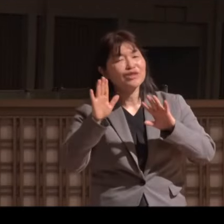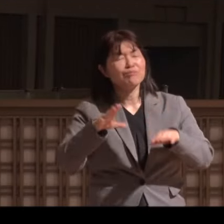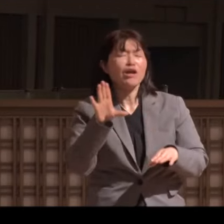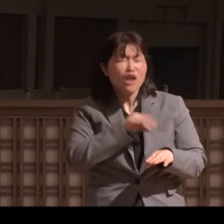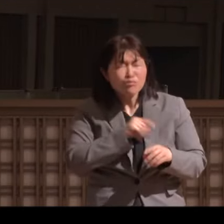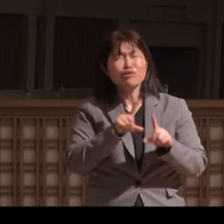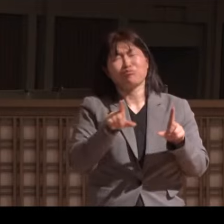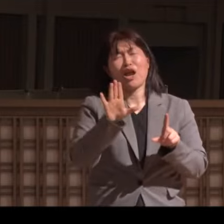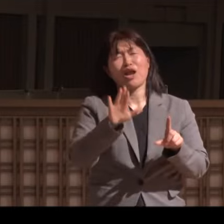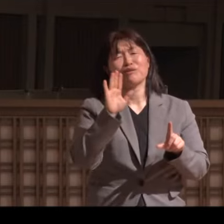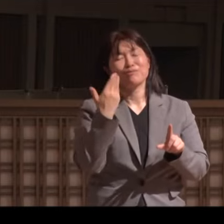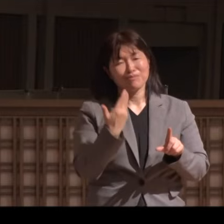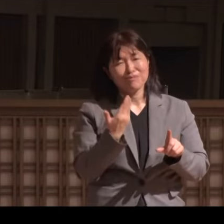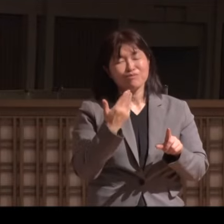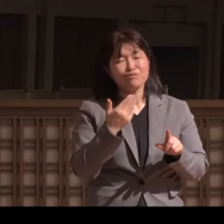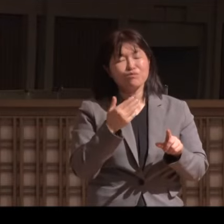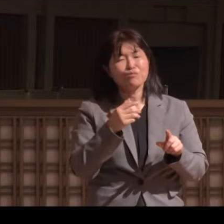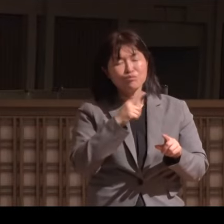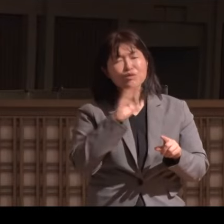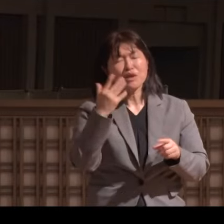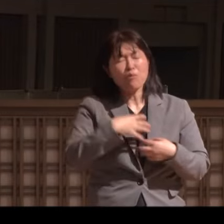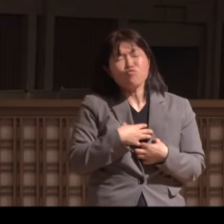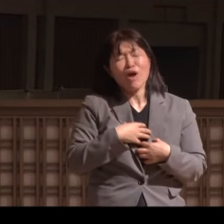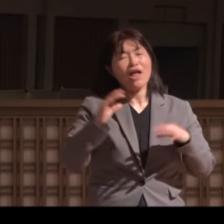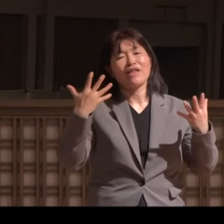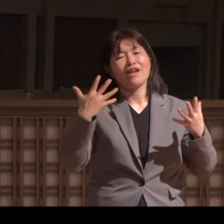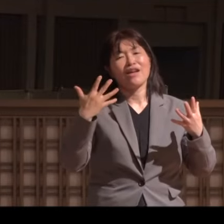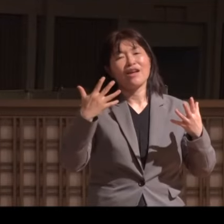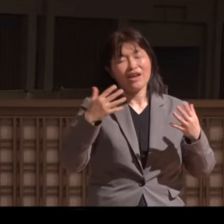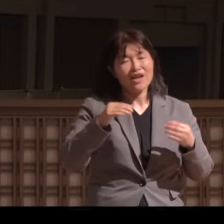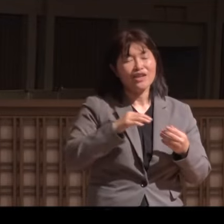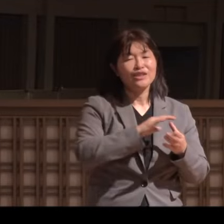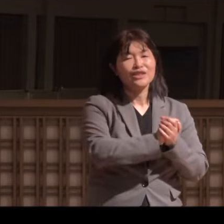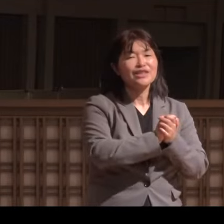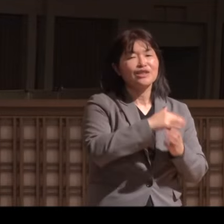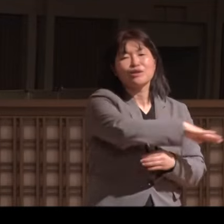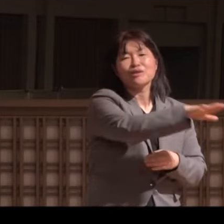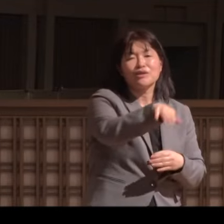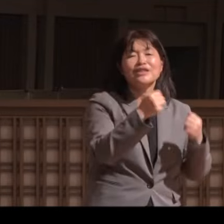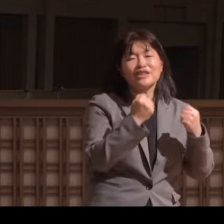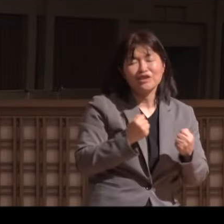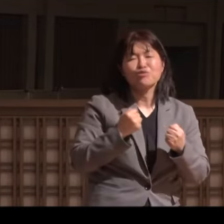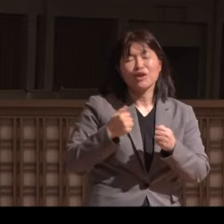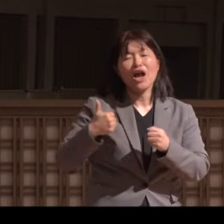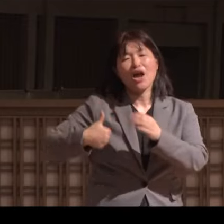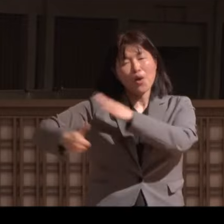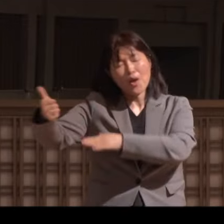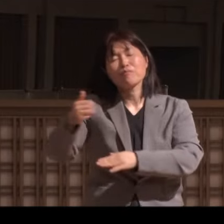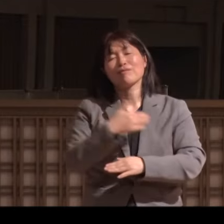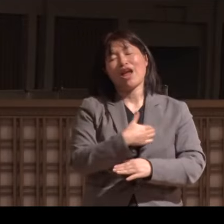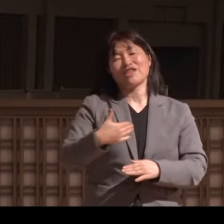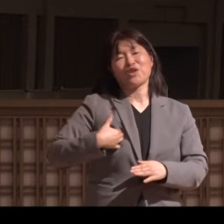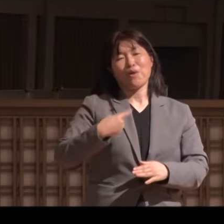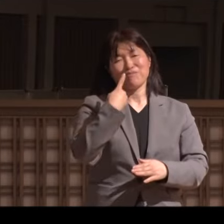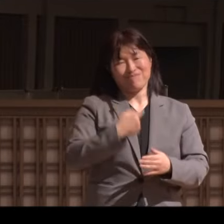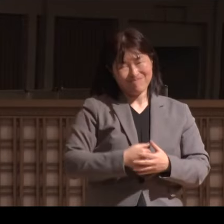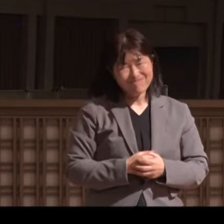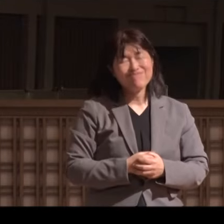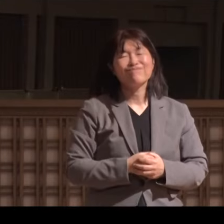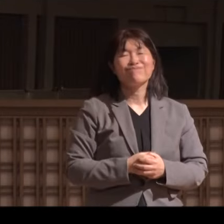さはあるんですけれども全然こう心強い環境の中で夫がいない中でも子育てできているなという風に感じてい